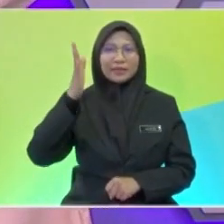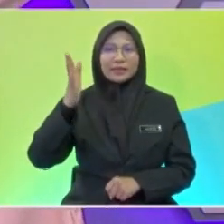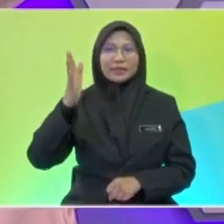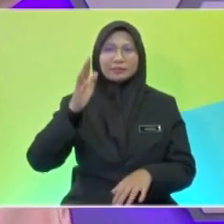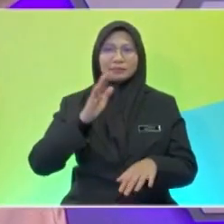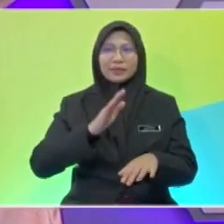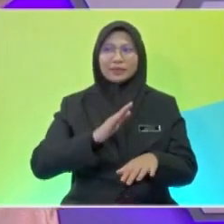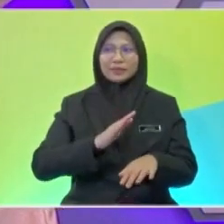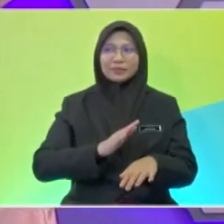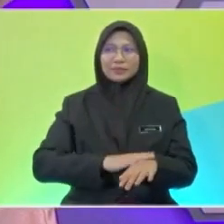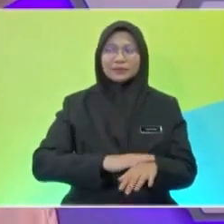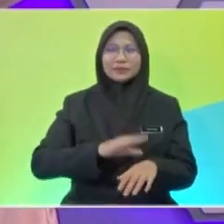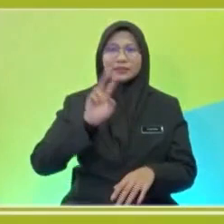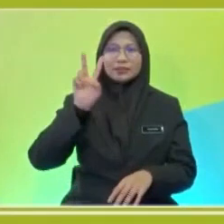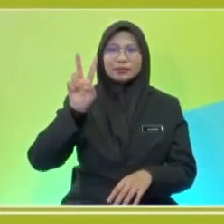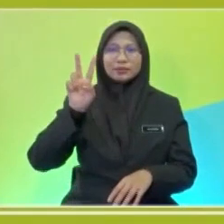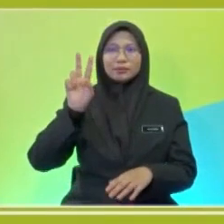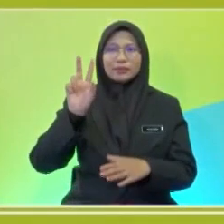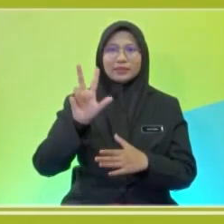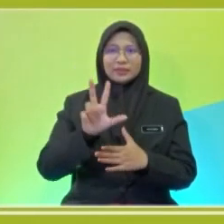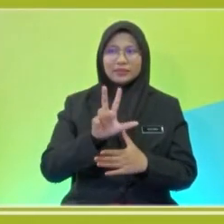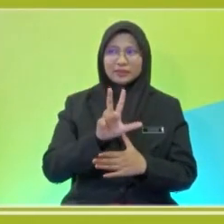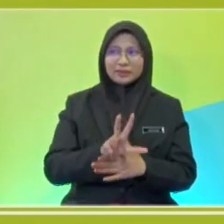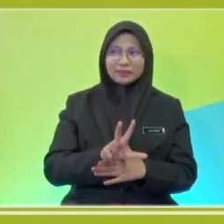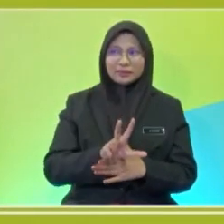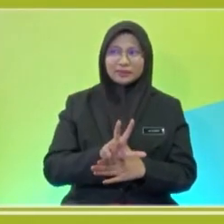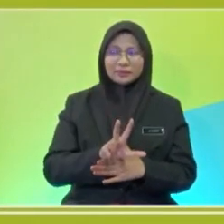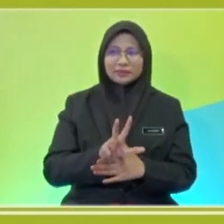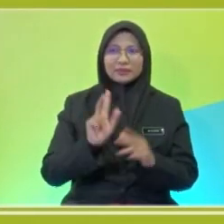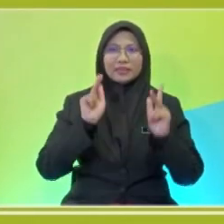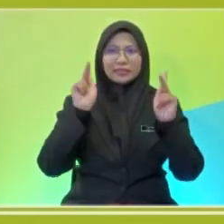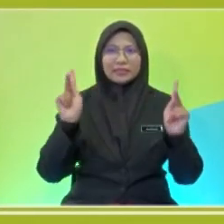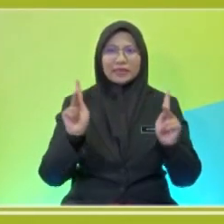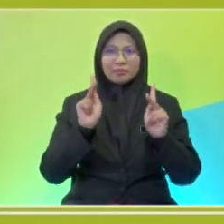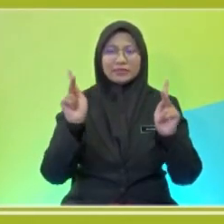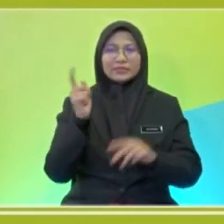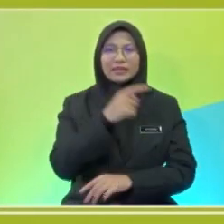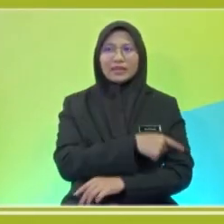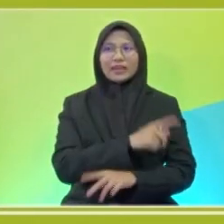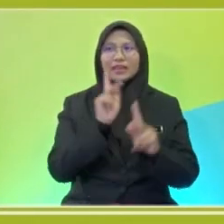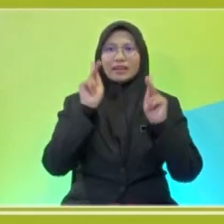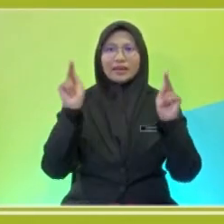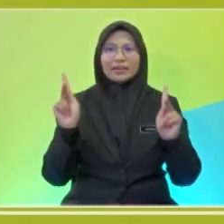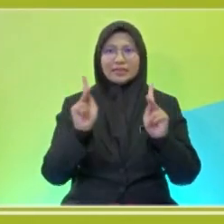calon-calon ini pada dua 2023 yaitu hari Kamis Hanif ya